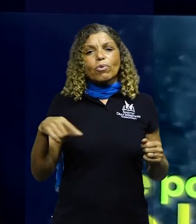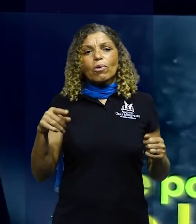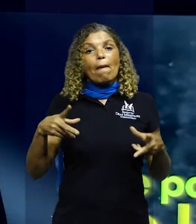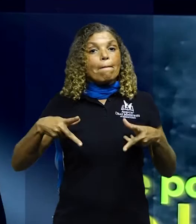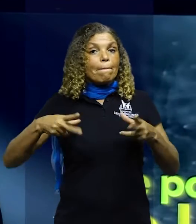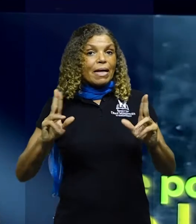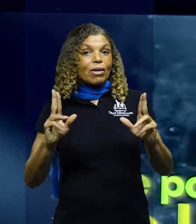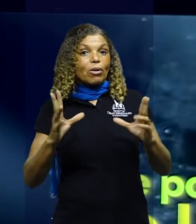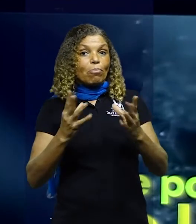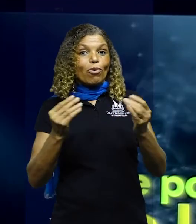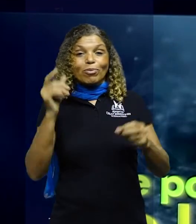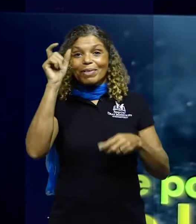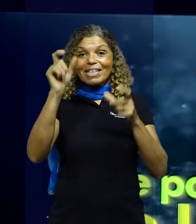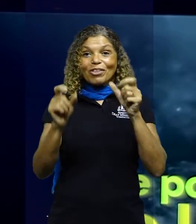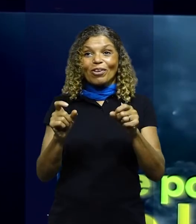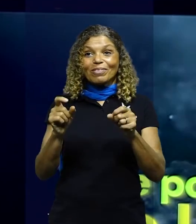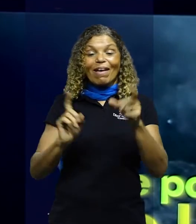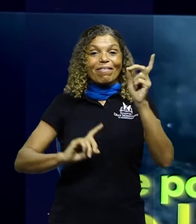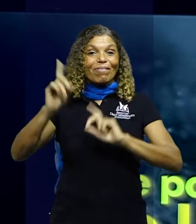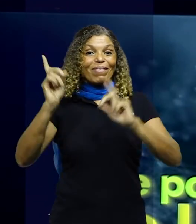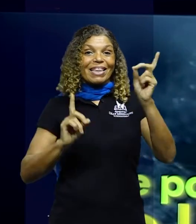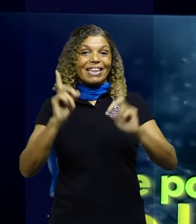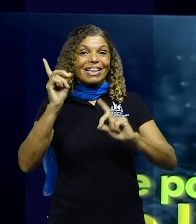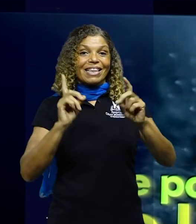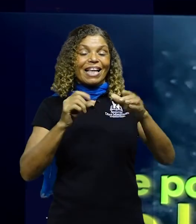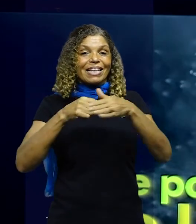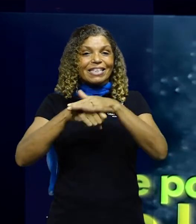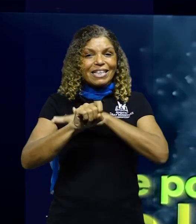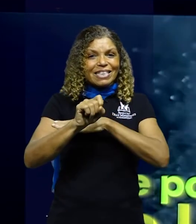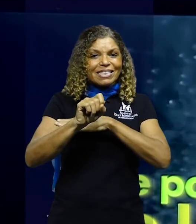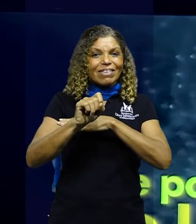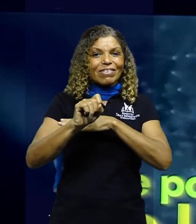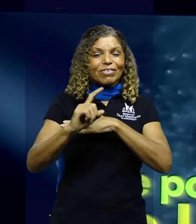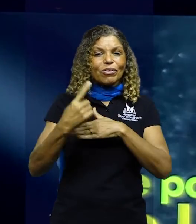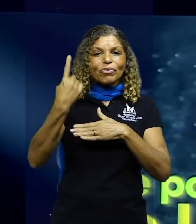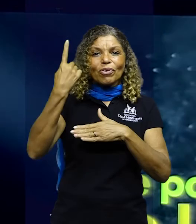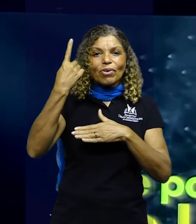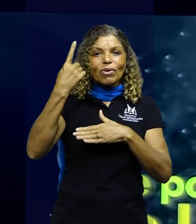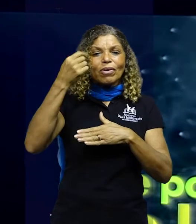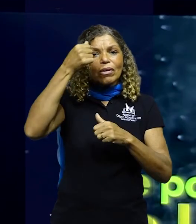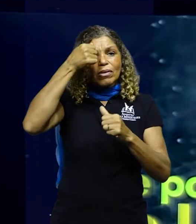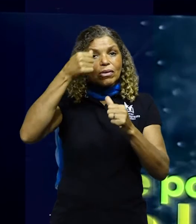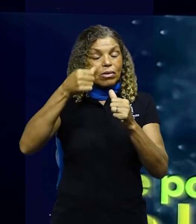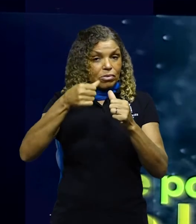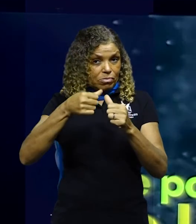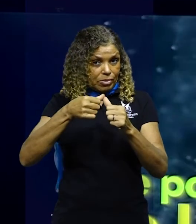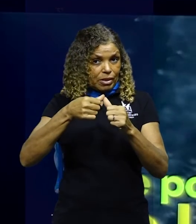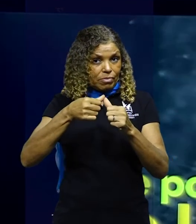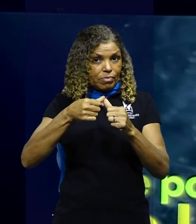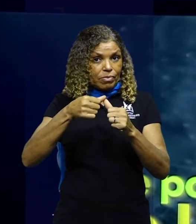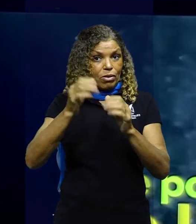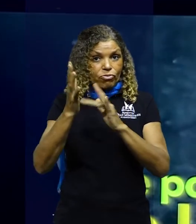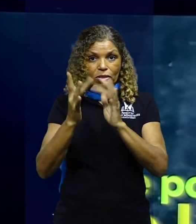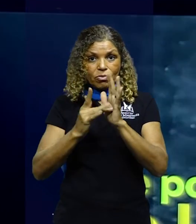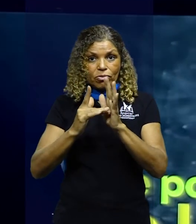commémorent la venue du Christ sur la terre, sa naissance, rappelons-nous que Christ n'est pas qu'un bébé, il n'est